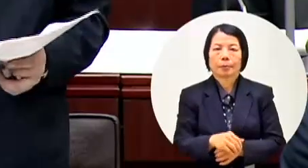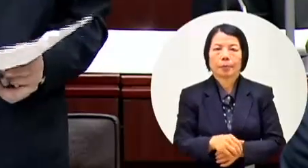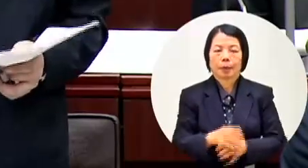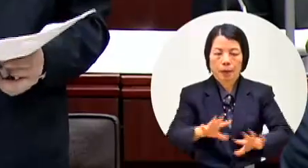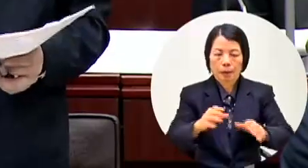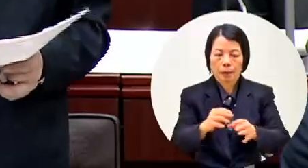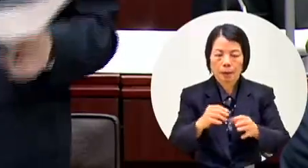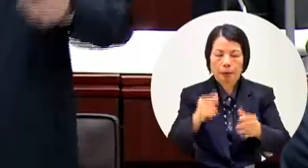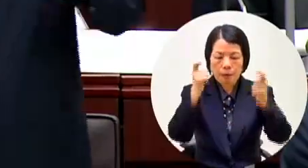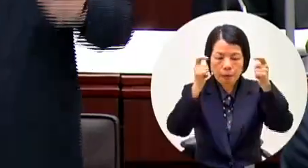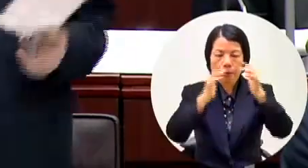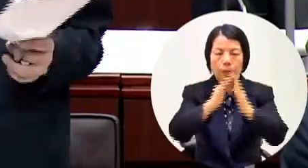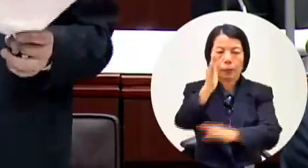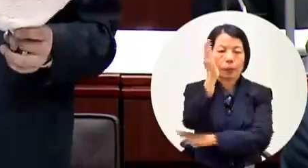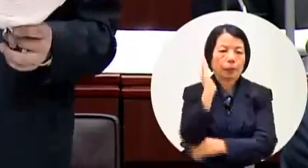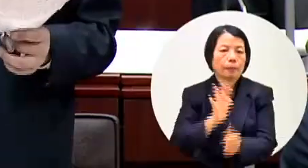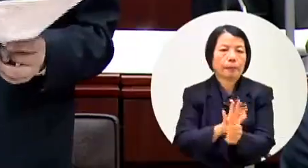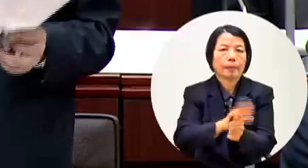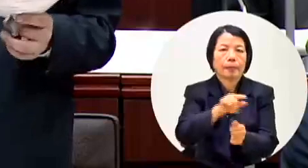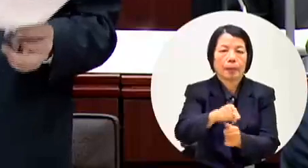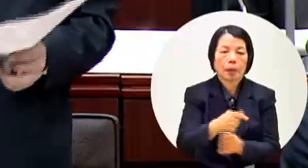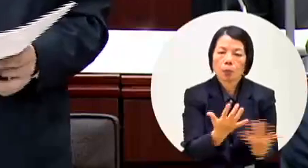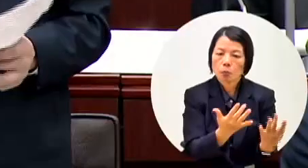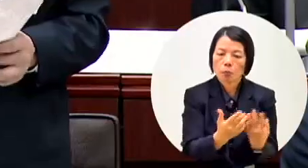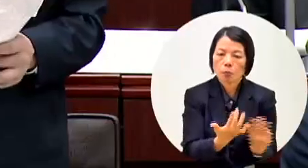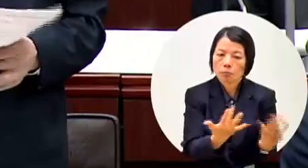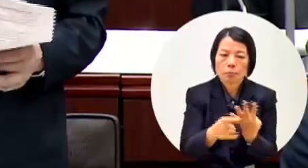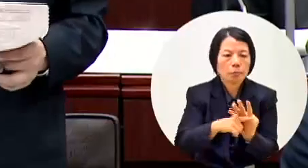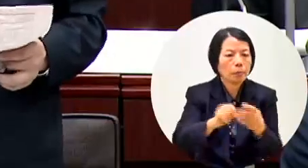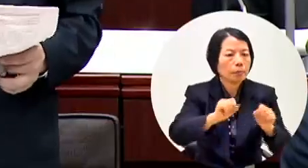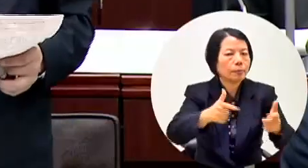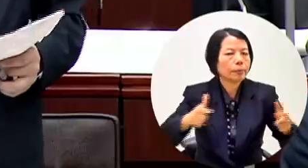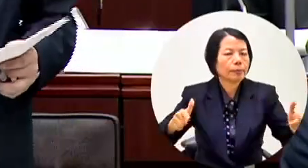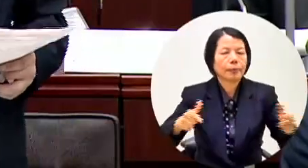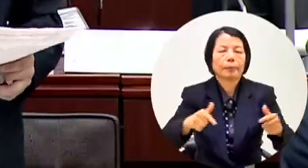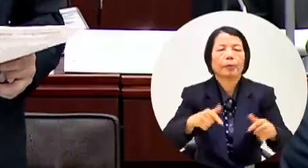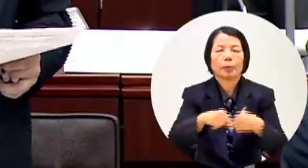个力量来帮他们。所以看不同的产业，我们扮演不同的角色。